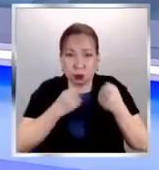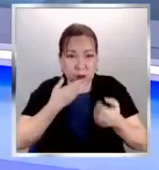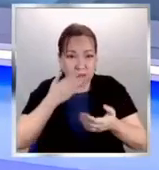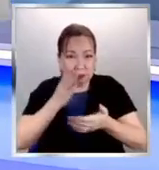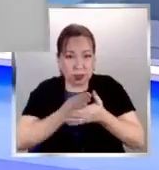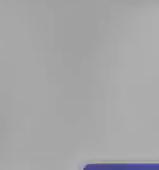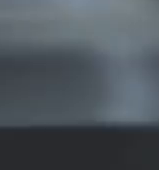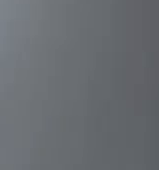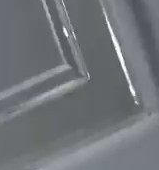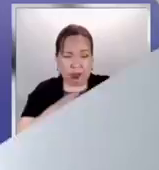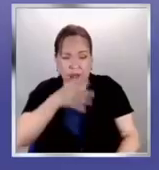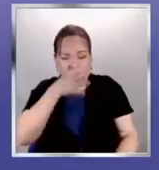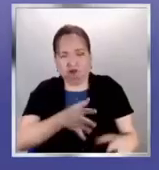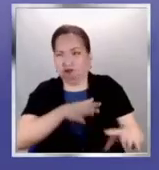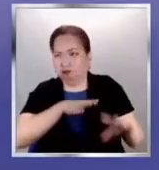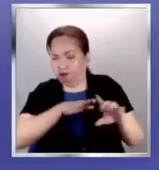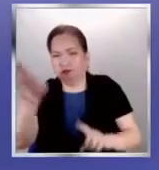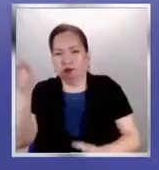Jamie Santos.